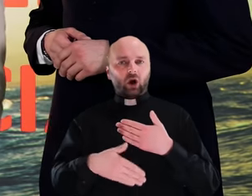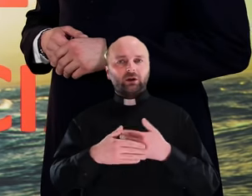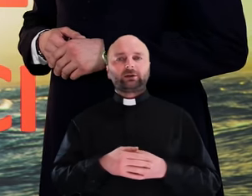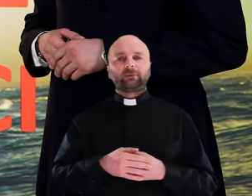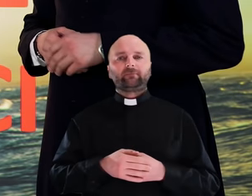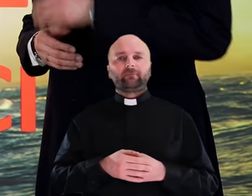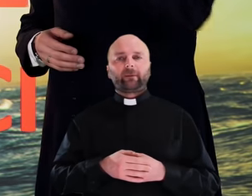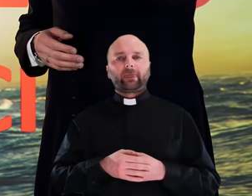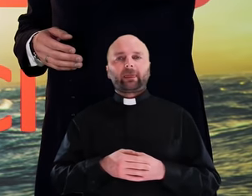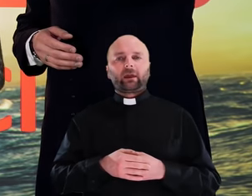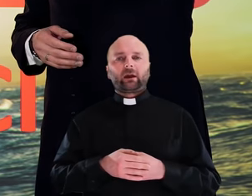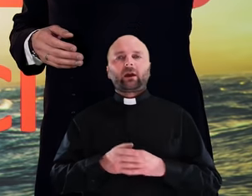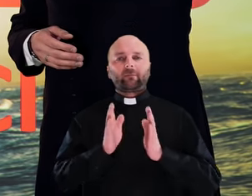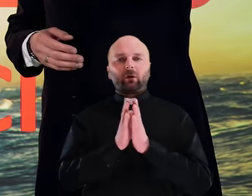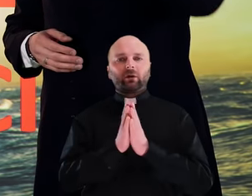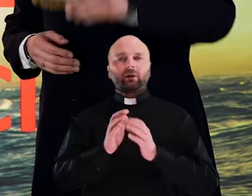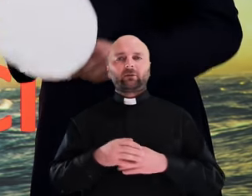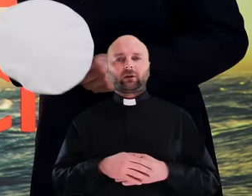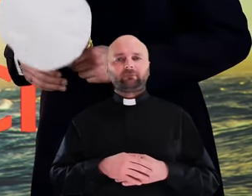jeszcze krótką modlitwą.